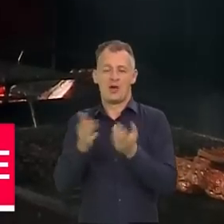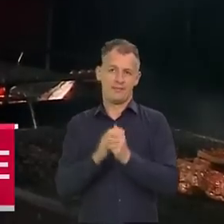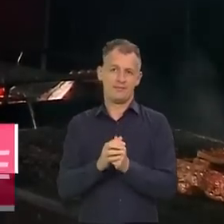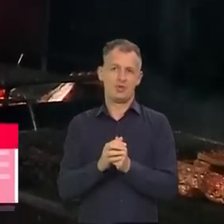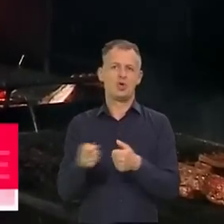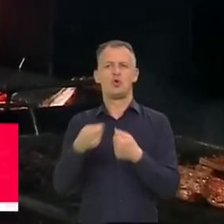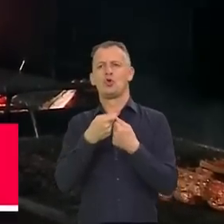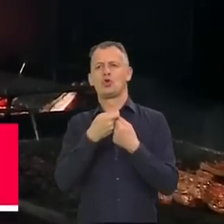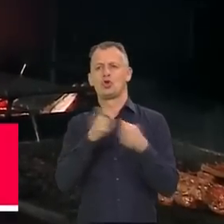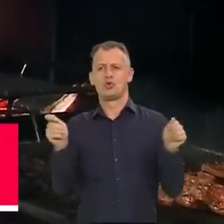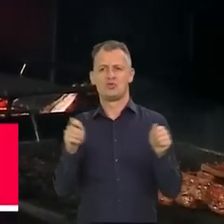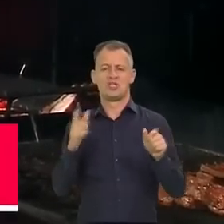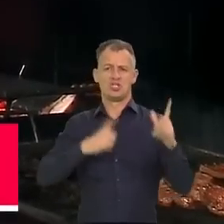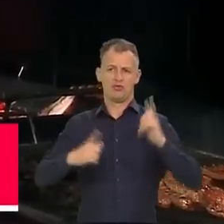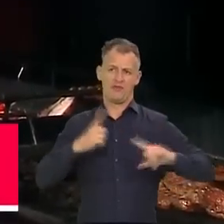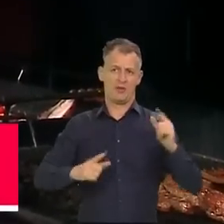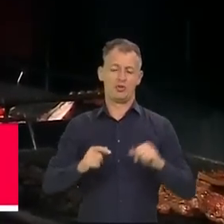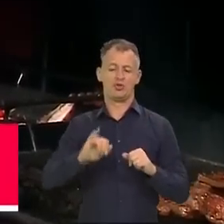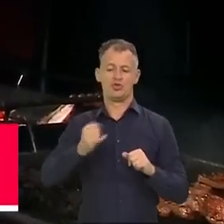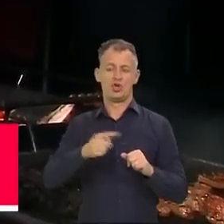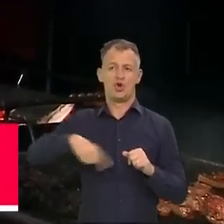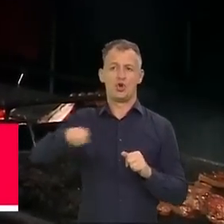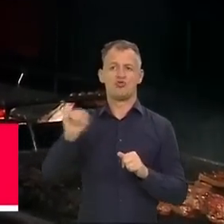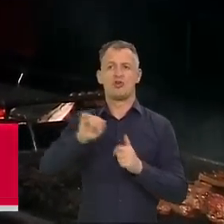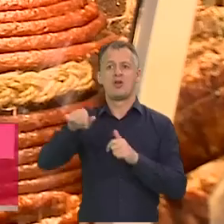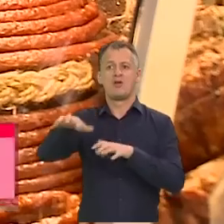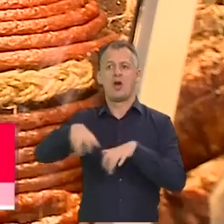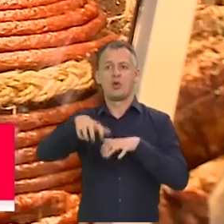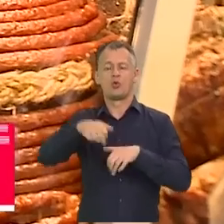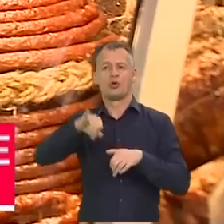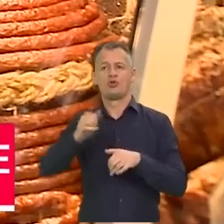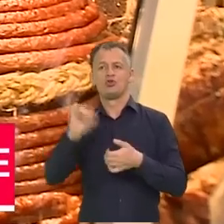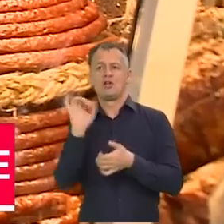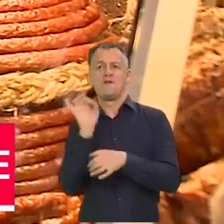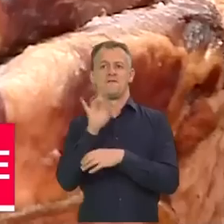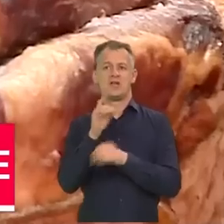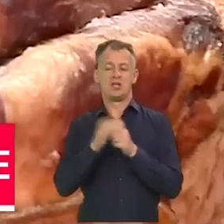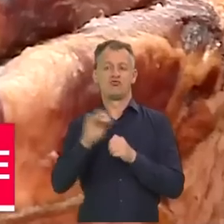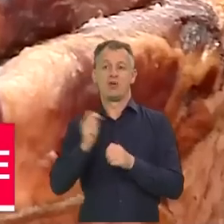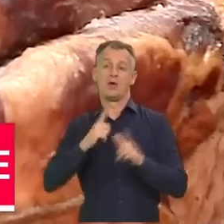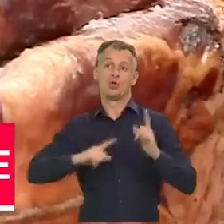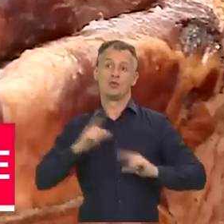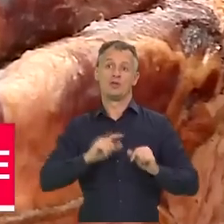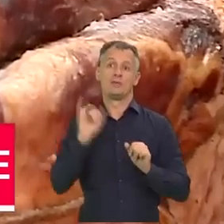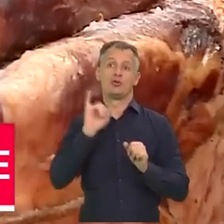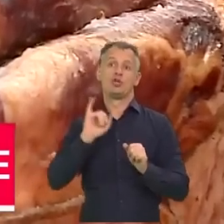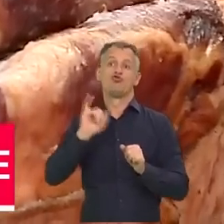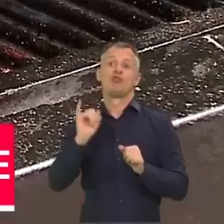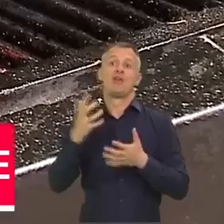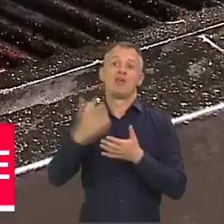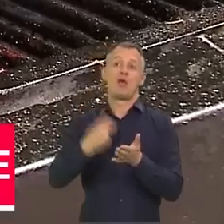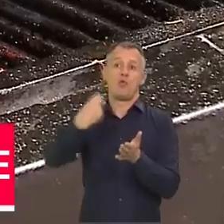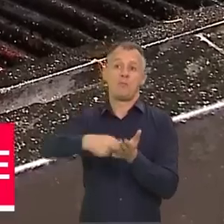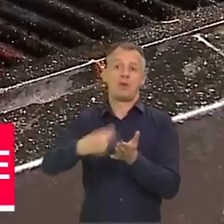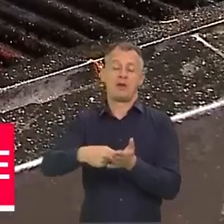toți. Noi agricultorii și comercianți, adică toată lumea se vede dați. Cei mai afectați vor fi însă cumpărătorii care de voie de nevoie consumă deja mai